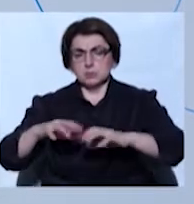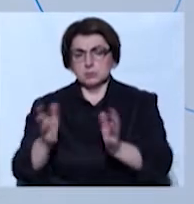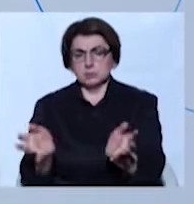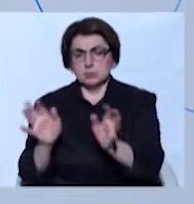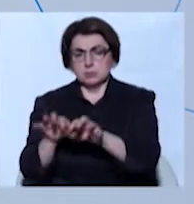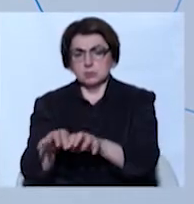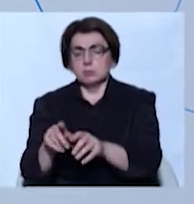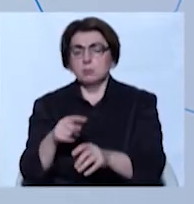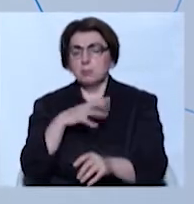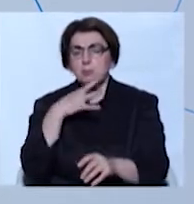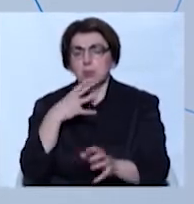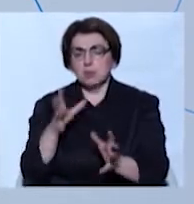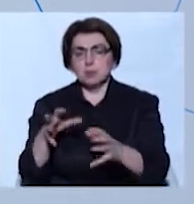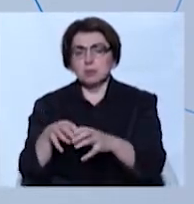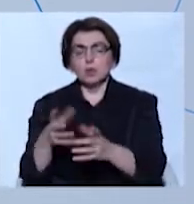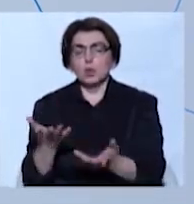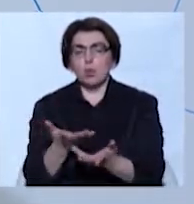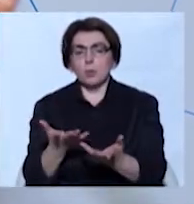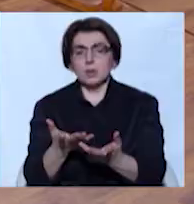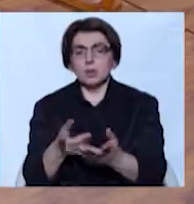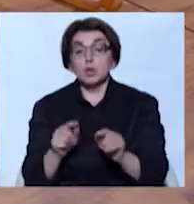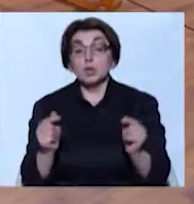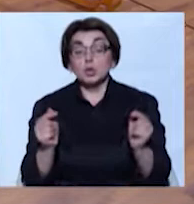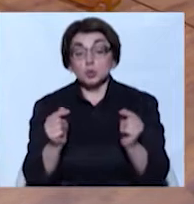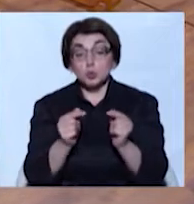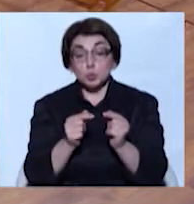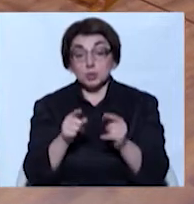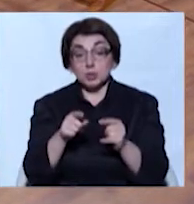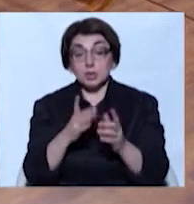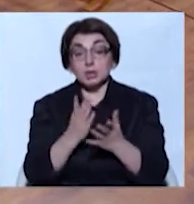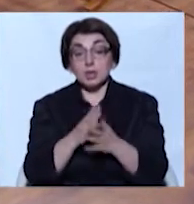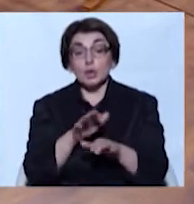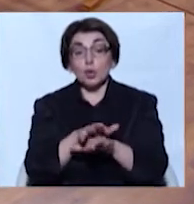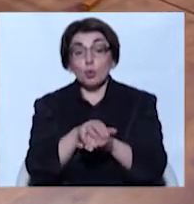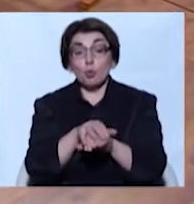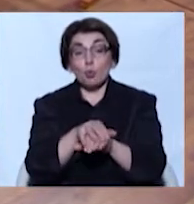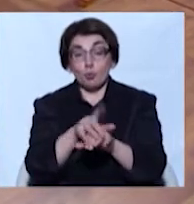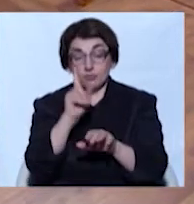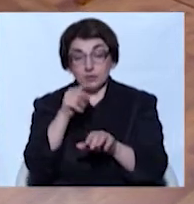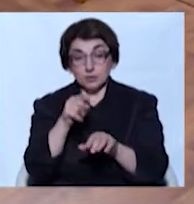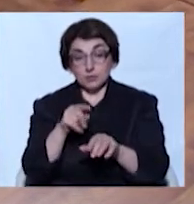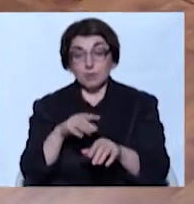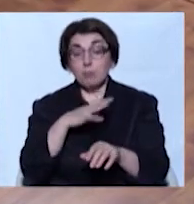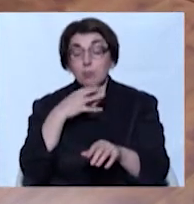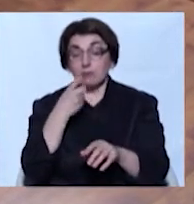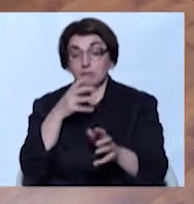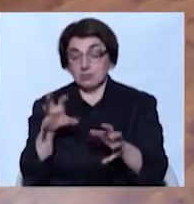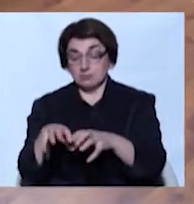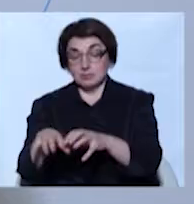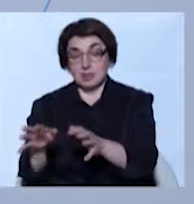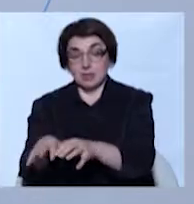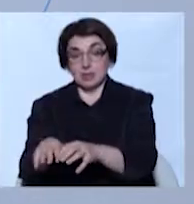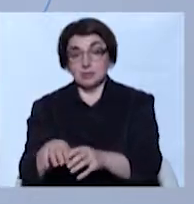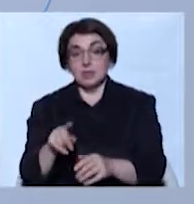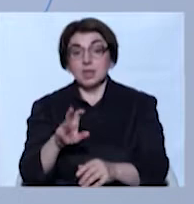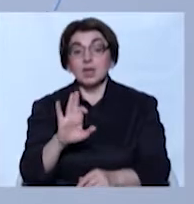ბევრს კვერცხს ერთბაშად დებენ ორმოში. ამიტომ ეს უნდა იყოს ქვეწარმავლებთან.